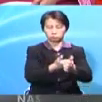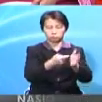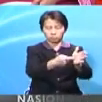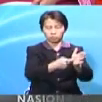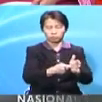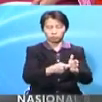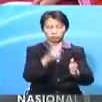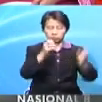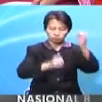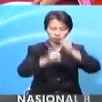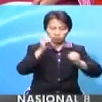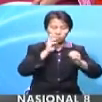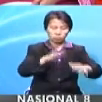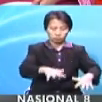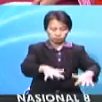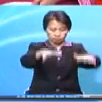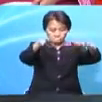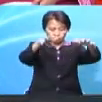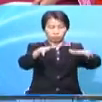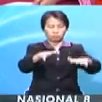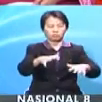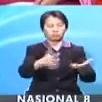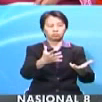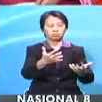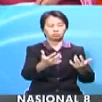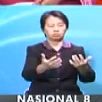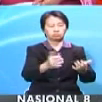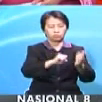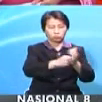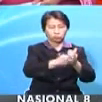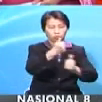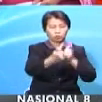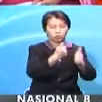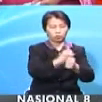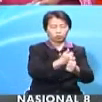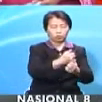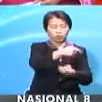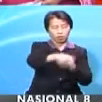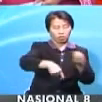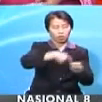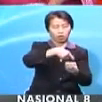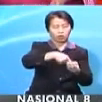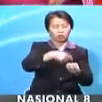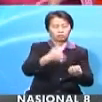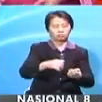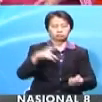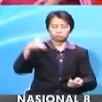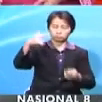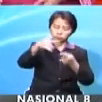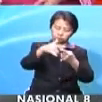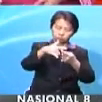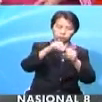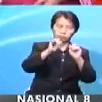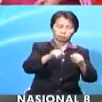pemantauan bencana seperti Panji perusahaan sumber asli dan alam sekitar pesawat itu juga berperan memenuhi keperluan segera dalam